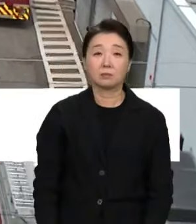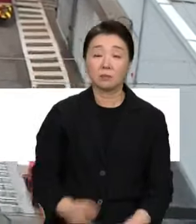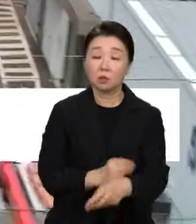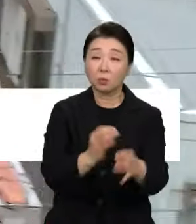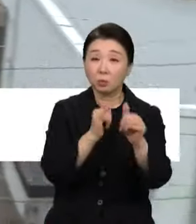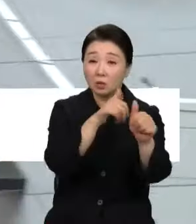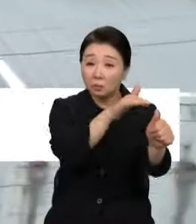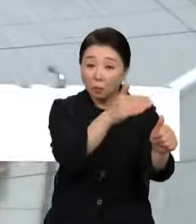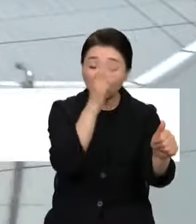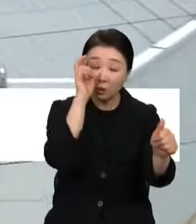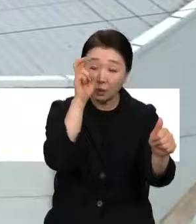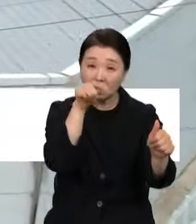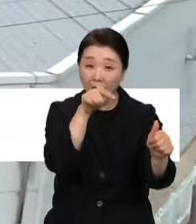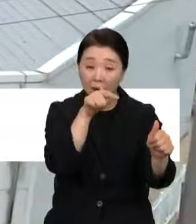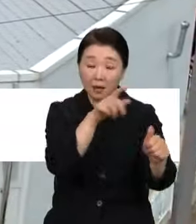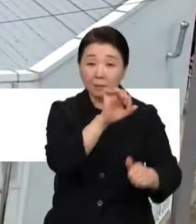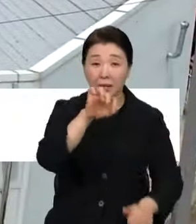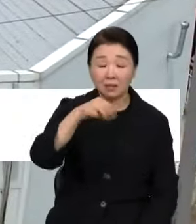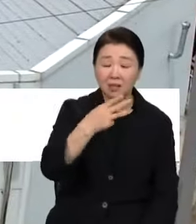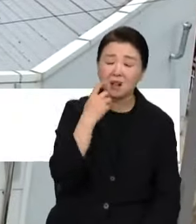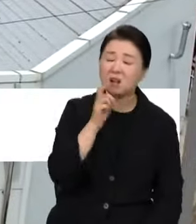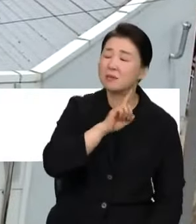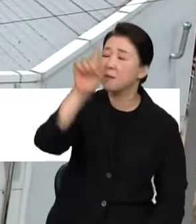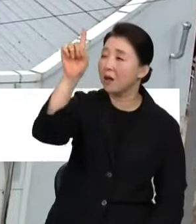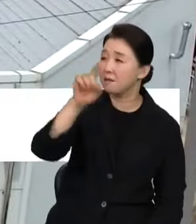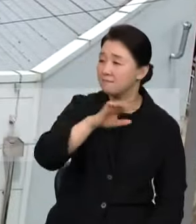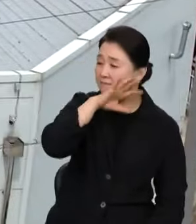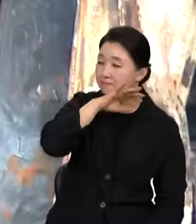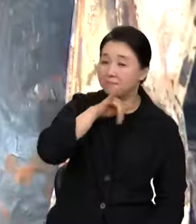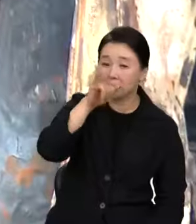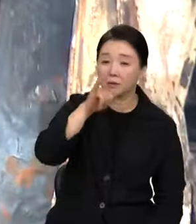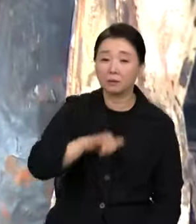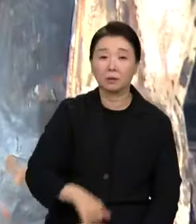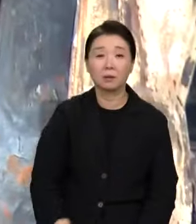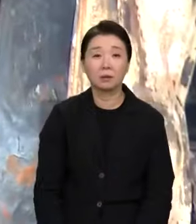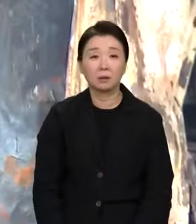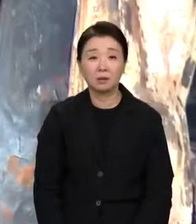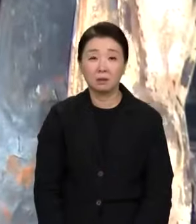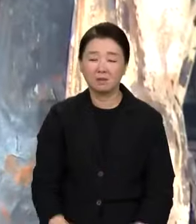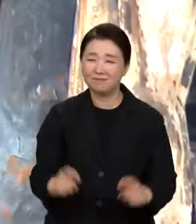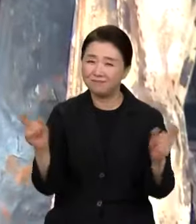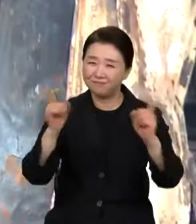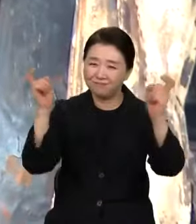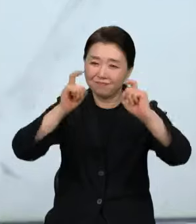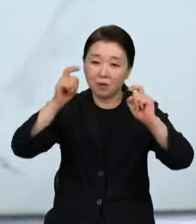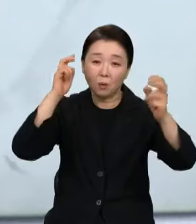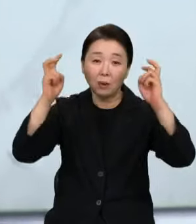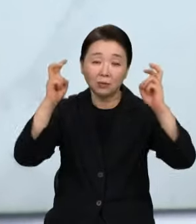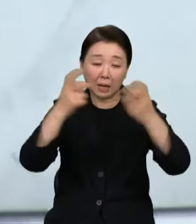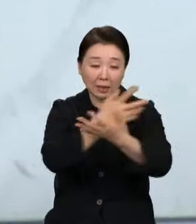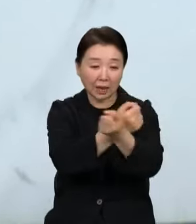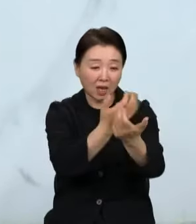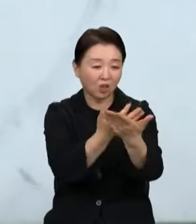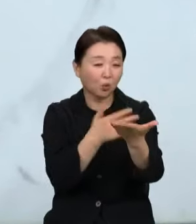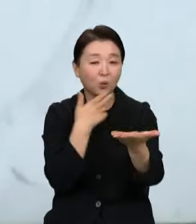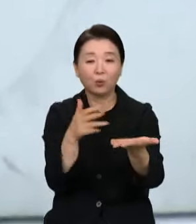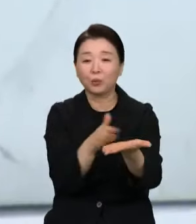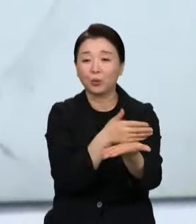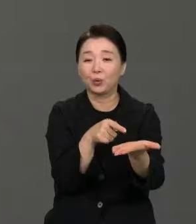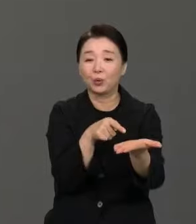노동자를 보낸 업체 메이셀은 거짓말이라고 반박했습니다. 공방을 벌이는 두 업체는 계약서도 쓰지